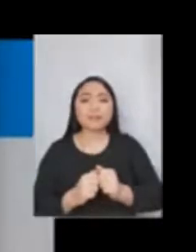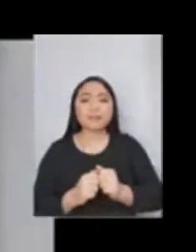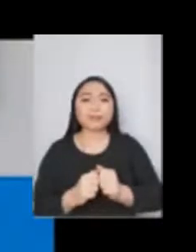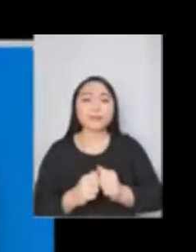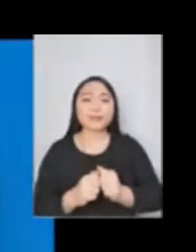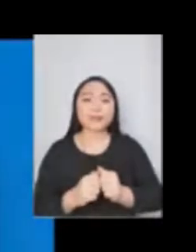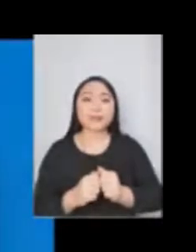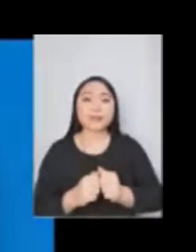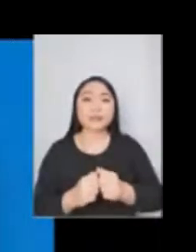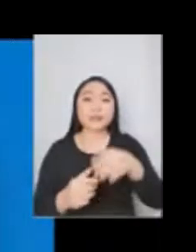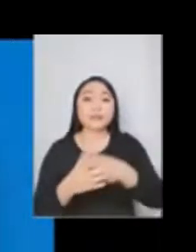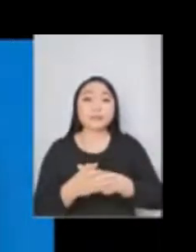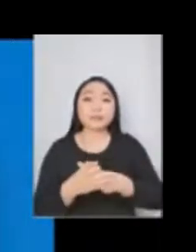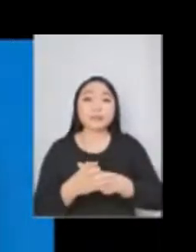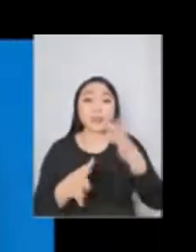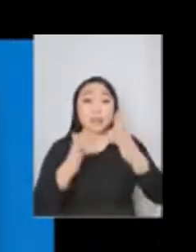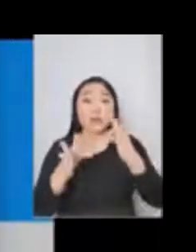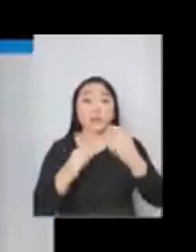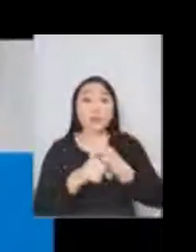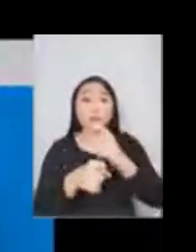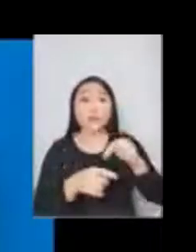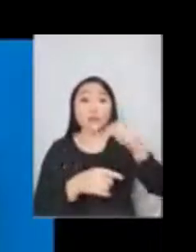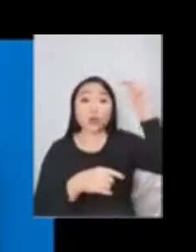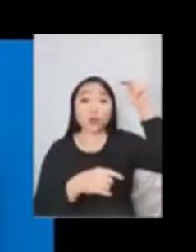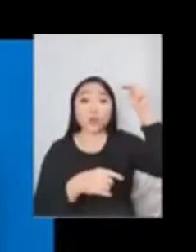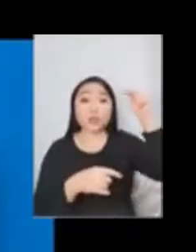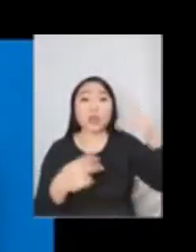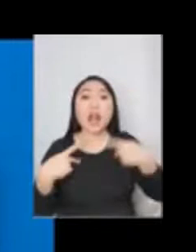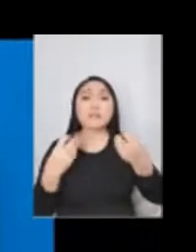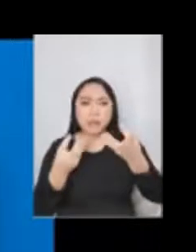beneficiaries. And in Region 1, we also have,